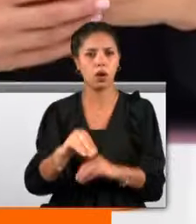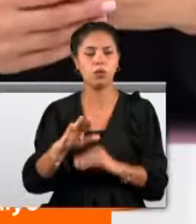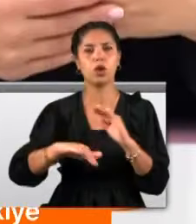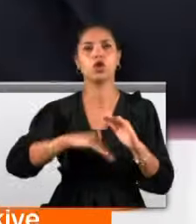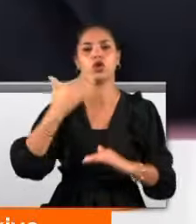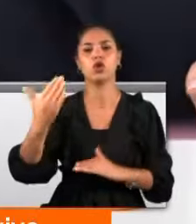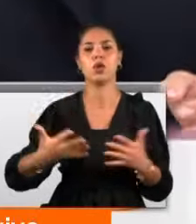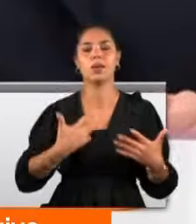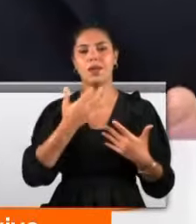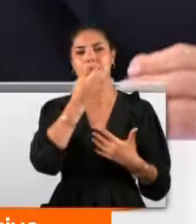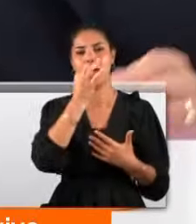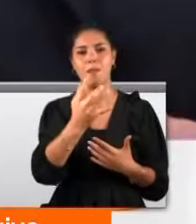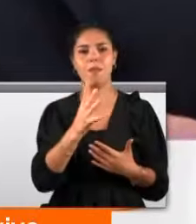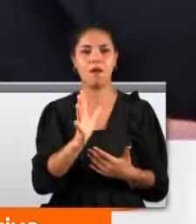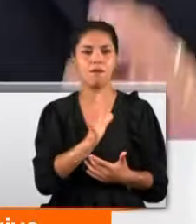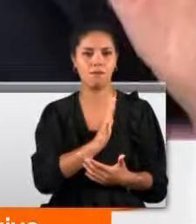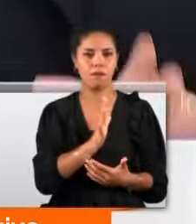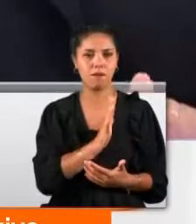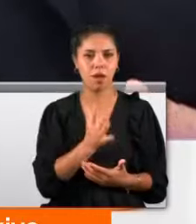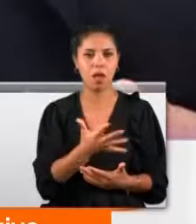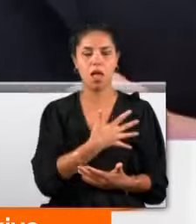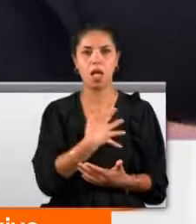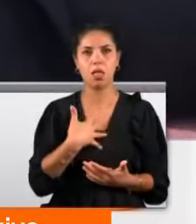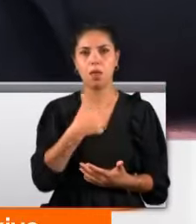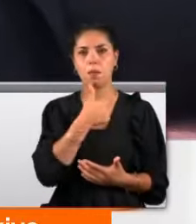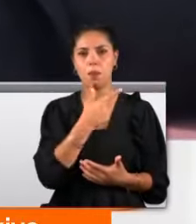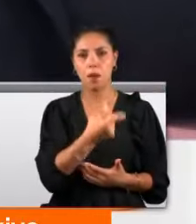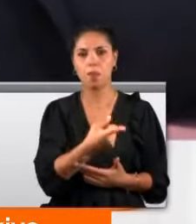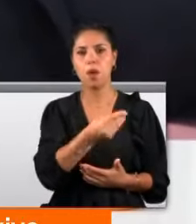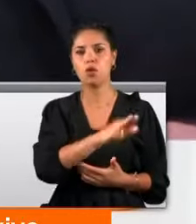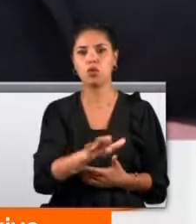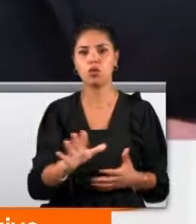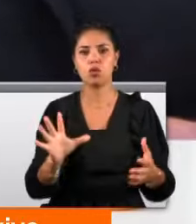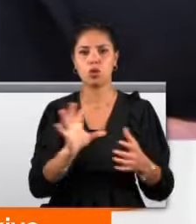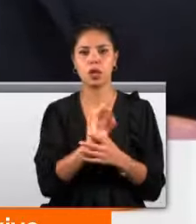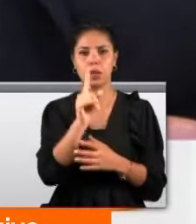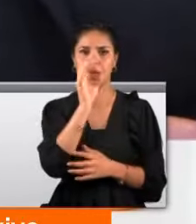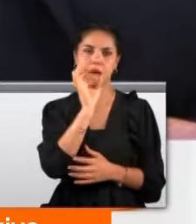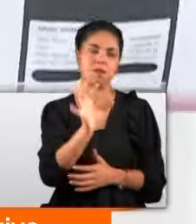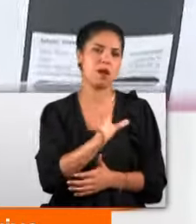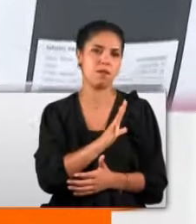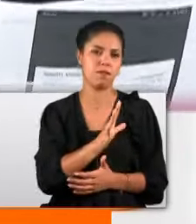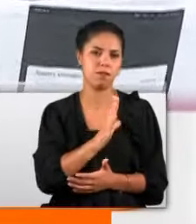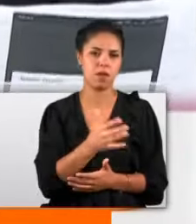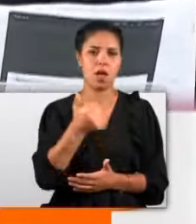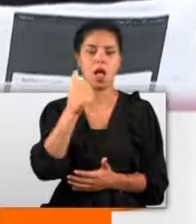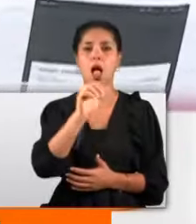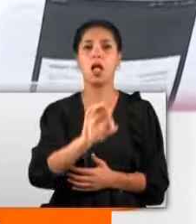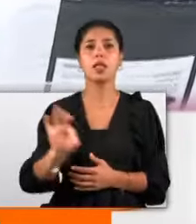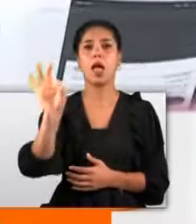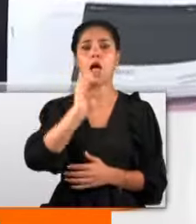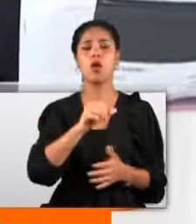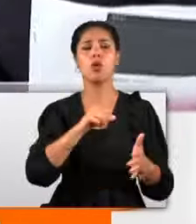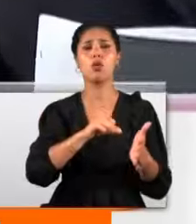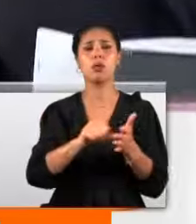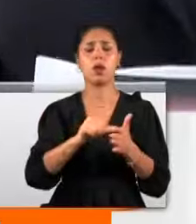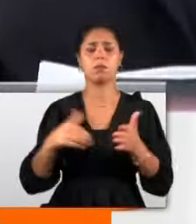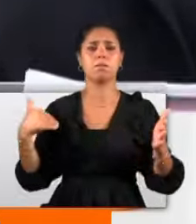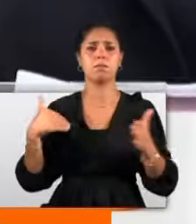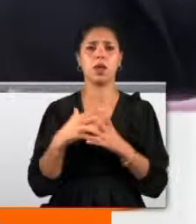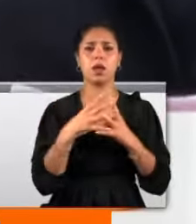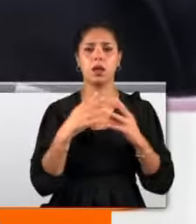geçmedi sevindiren haber Esra Erol'dan geldi. Anne babaya çocuklarıyla ilgili bir haberim var. 6 Eylül tarihinden beri kayıp olan